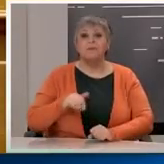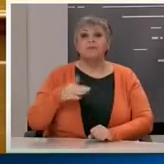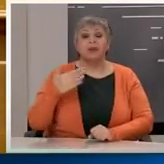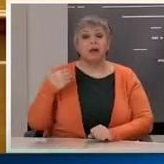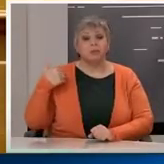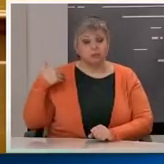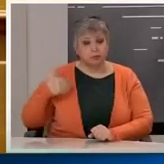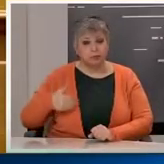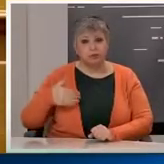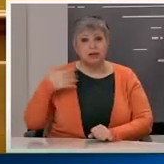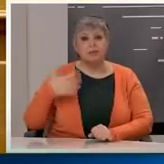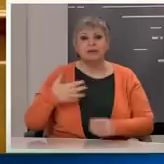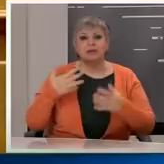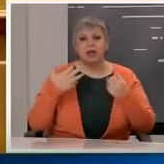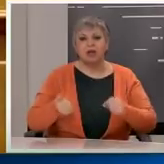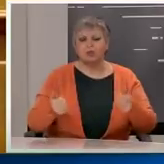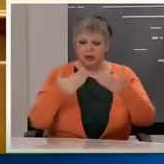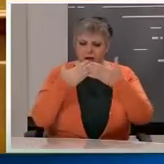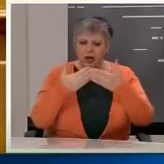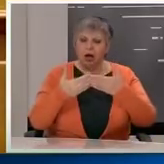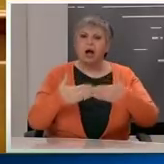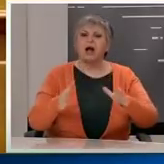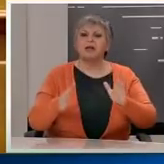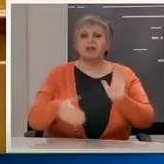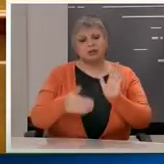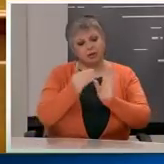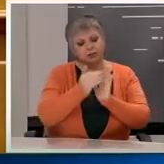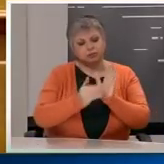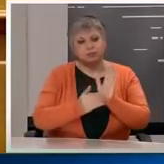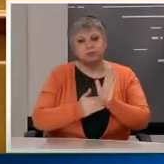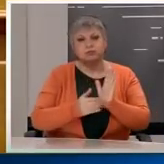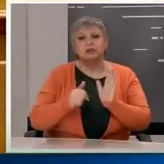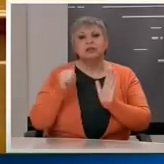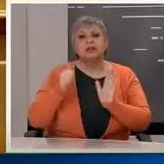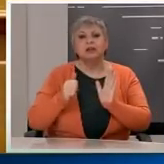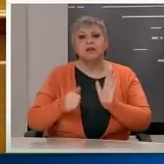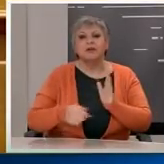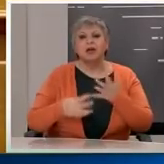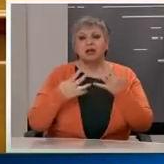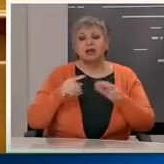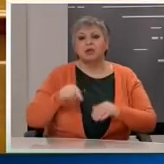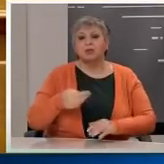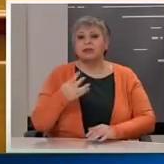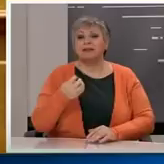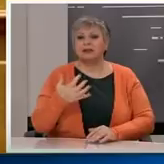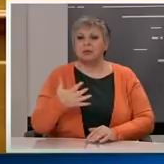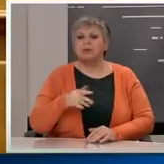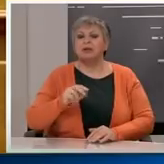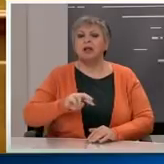σταθερή, κλειστή, δημόσια φαρμακευτική δαπάνη έξω νοσοκομειακή 1,945 δις.